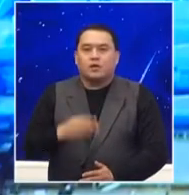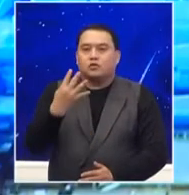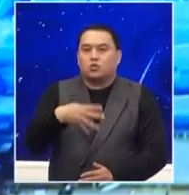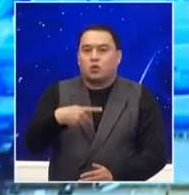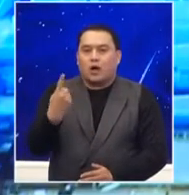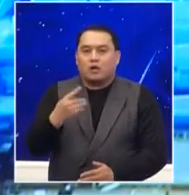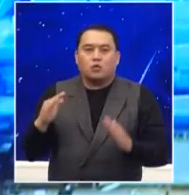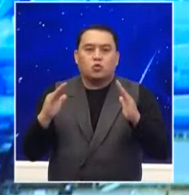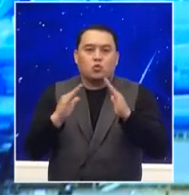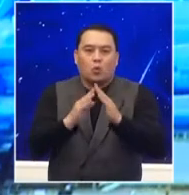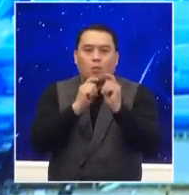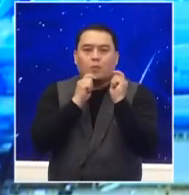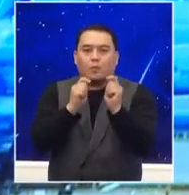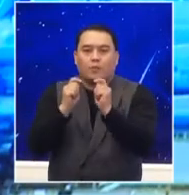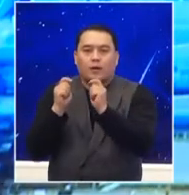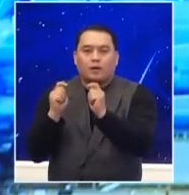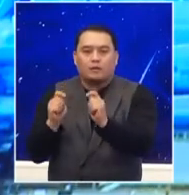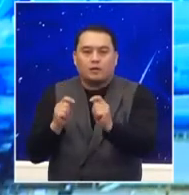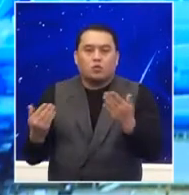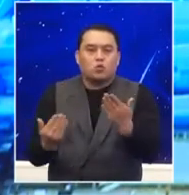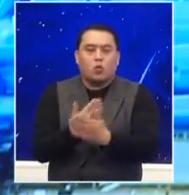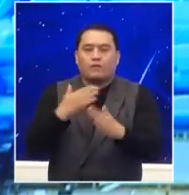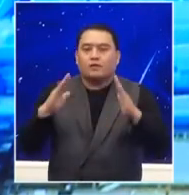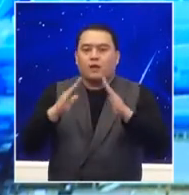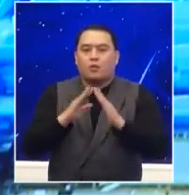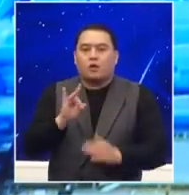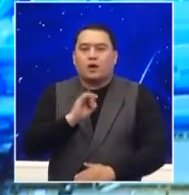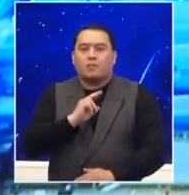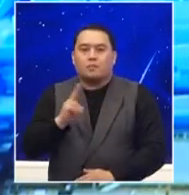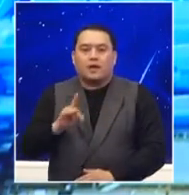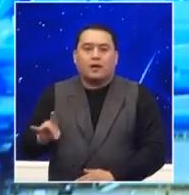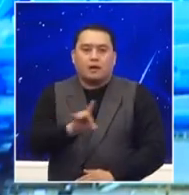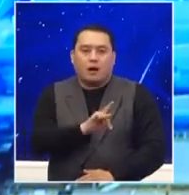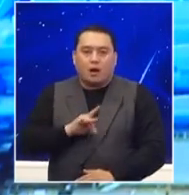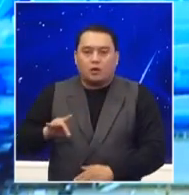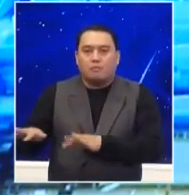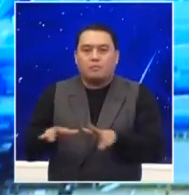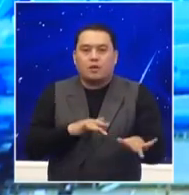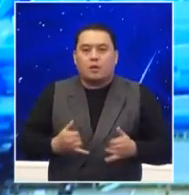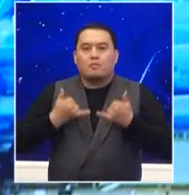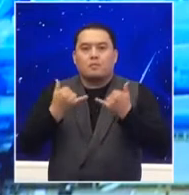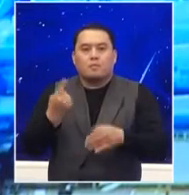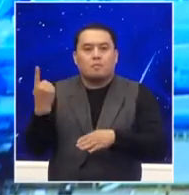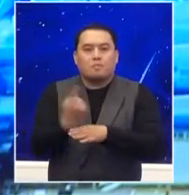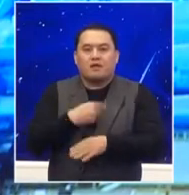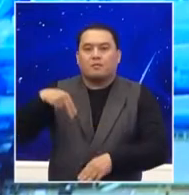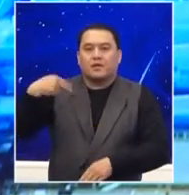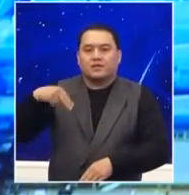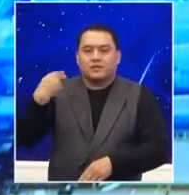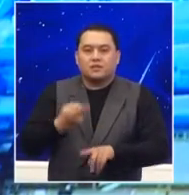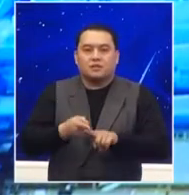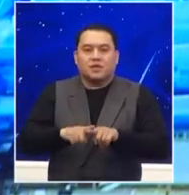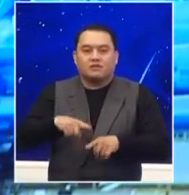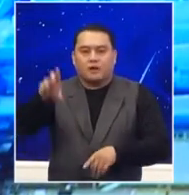41 новосел стали счастливыми обладателями новых домов в Райымбекском районе. Мероприятие приурочено ко дню первого президента